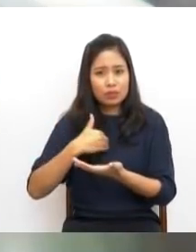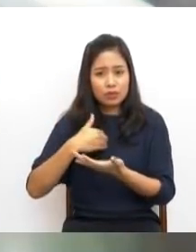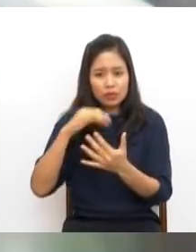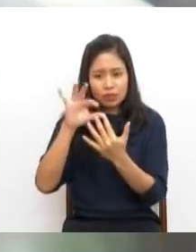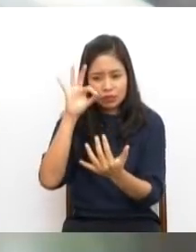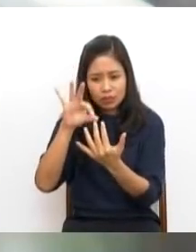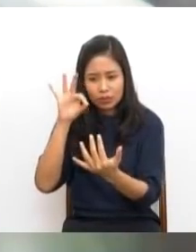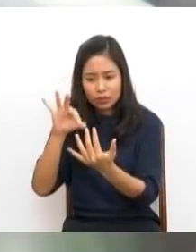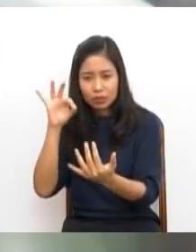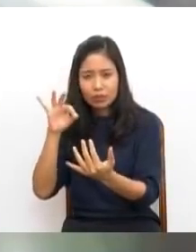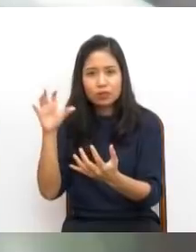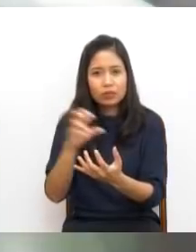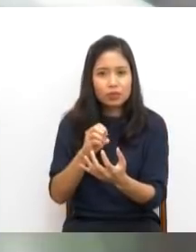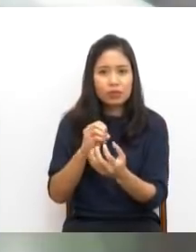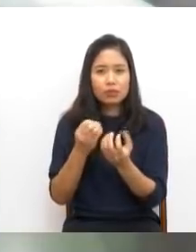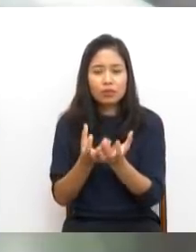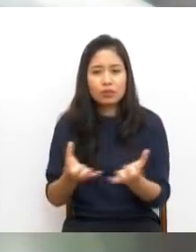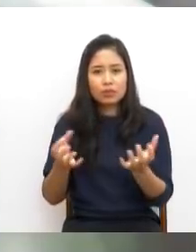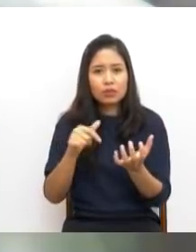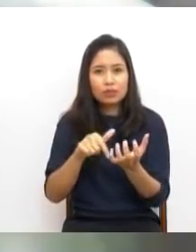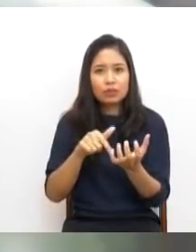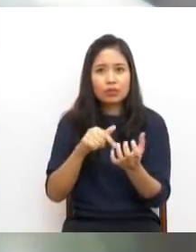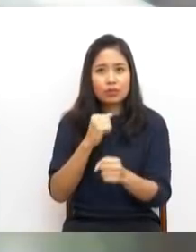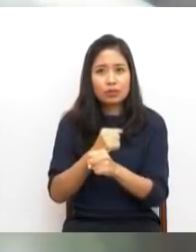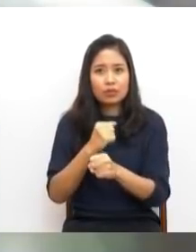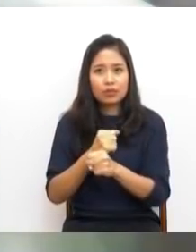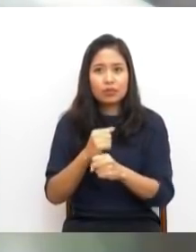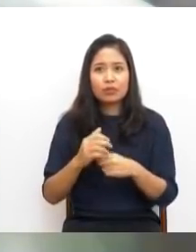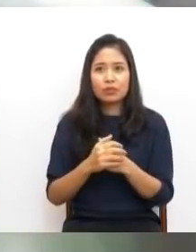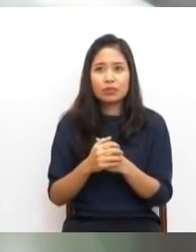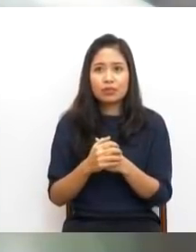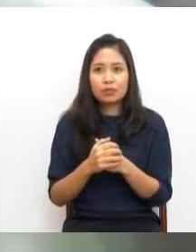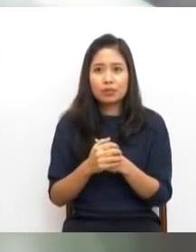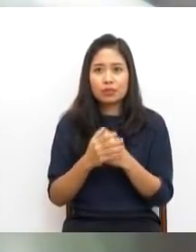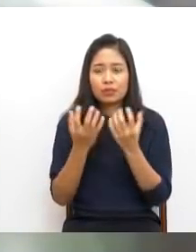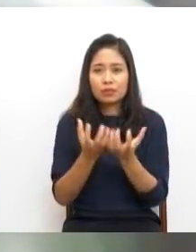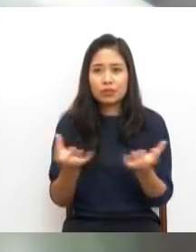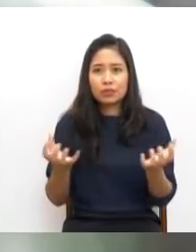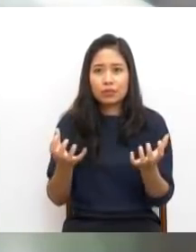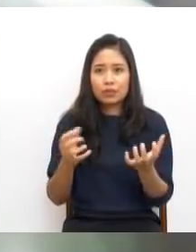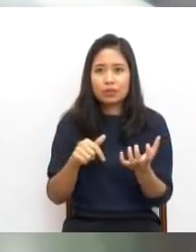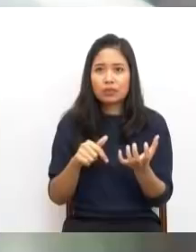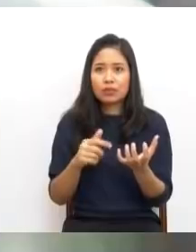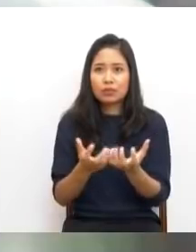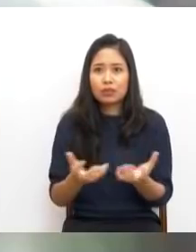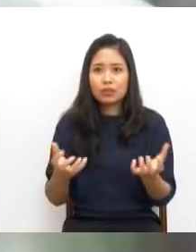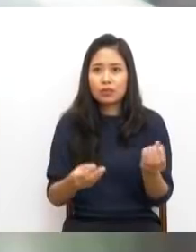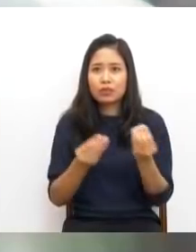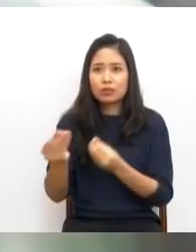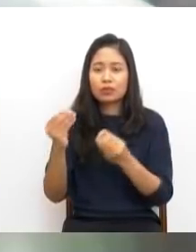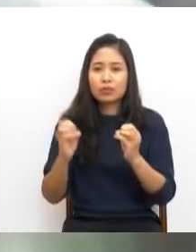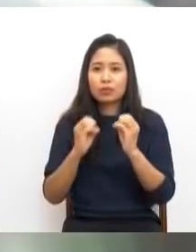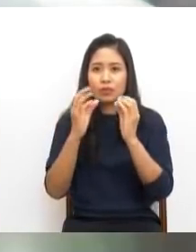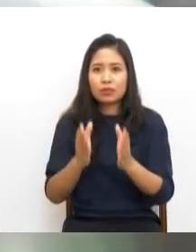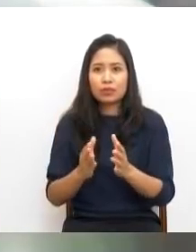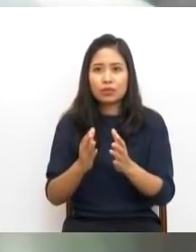าจะให้ไปเวิร์กช็อปในประเทศถูกไหมคะ ถูกต้องครับในประเทศแล้วก็จะมีของรางวัลเป็นสื่อให้กับคุณครูเอาไป